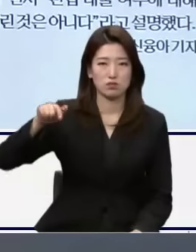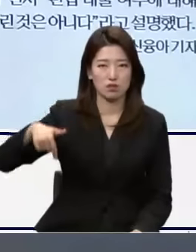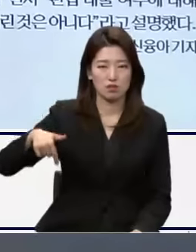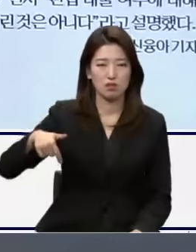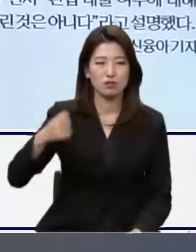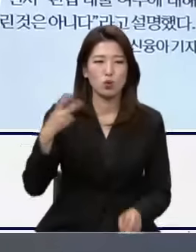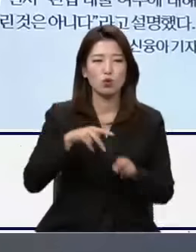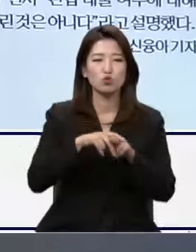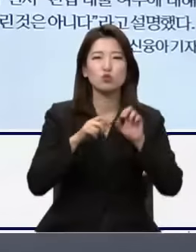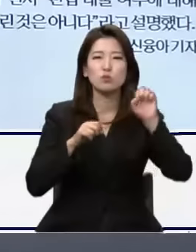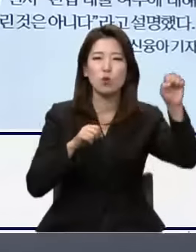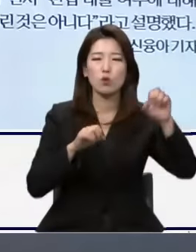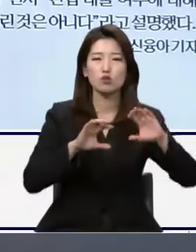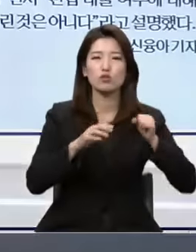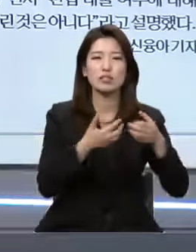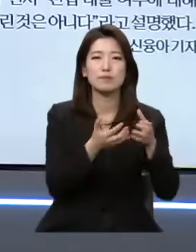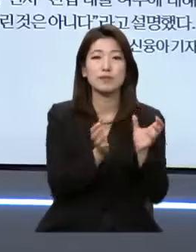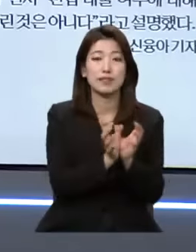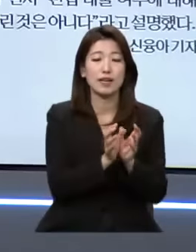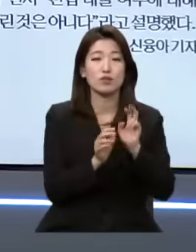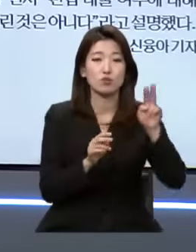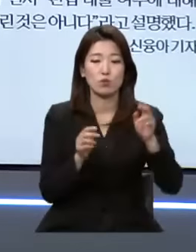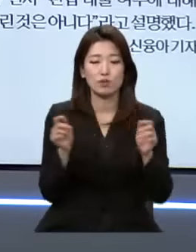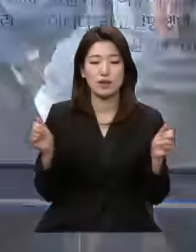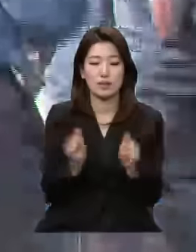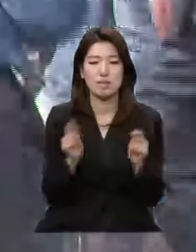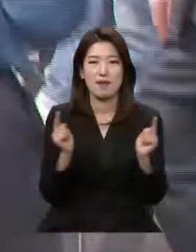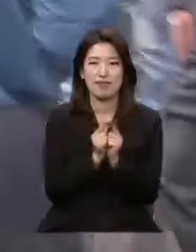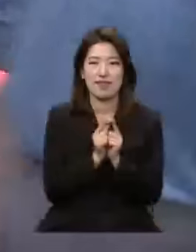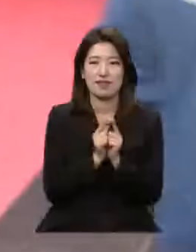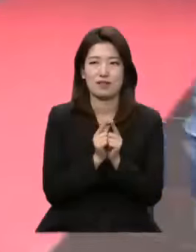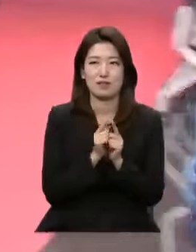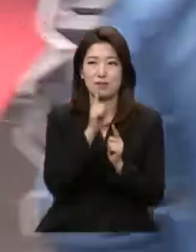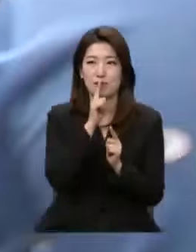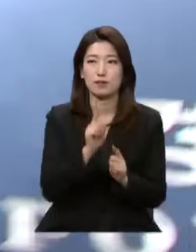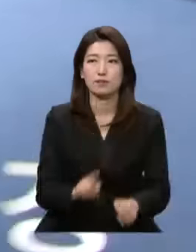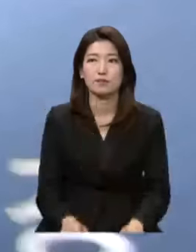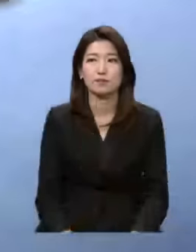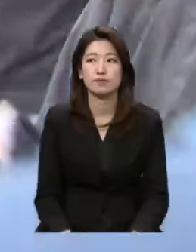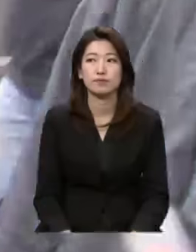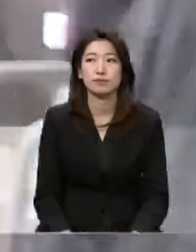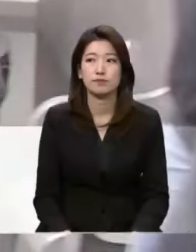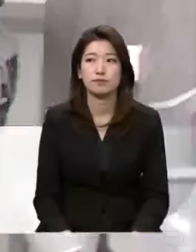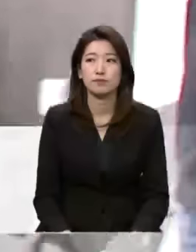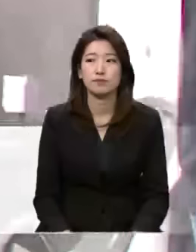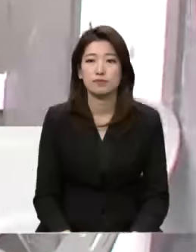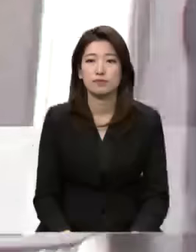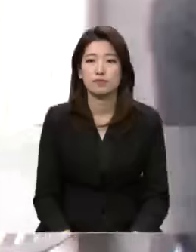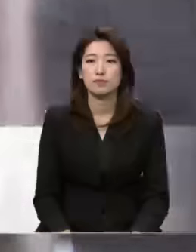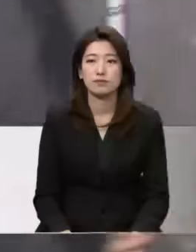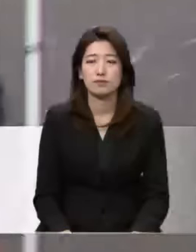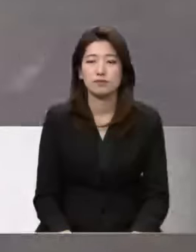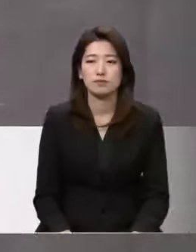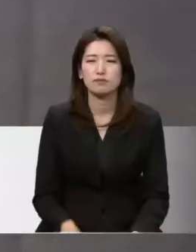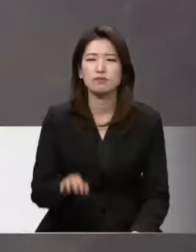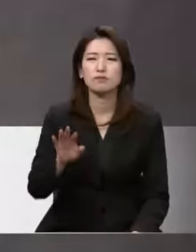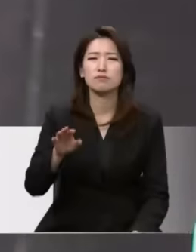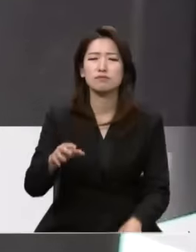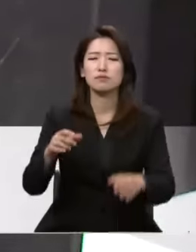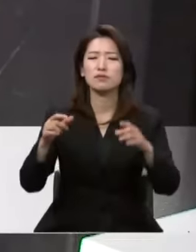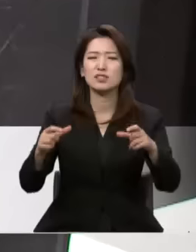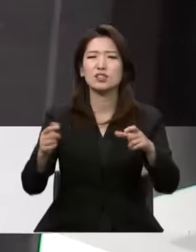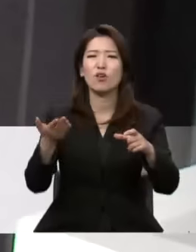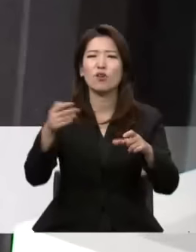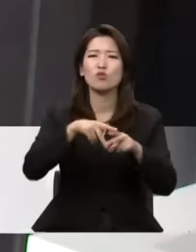같습니다 어제 어떤 이기에 있었지 좀 같이 보고 오실까요 지역구 뭐 판 같은데 영향 줄 수도 있다는 지적